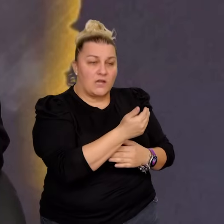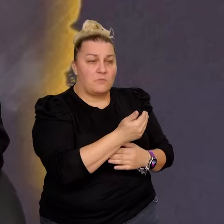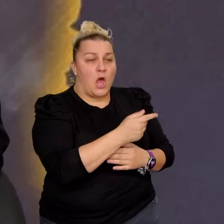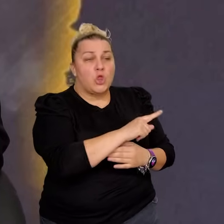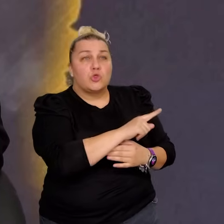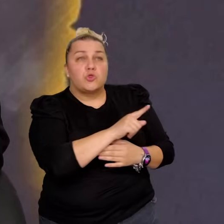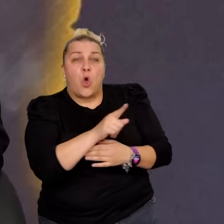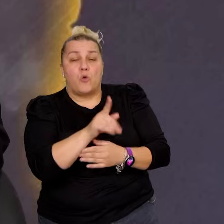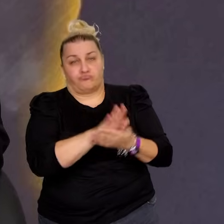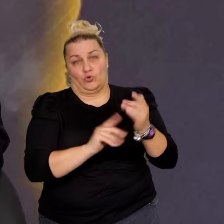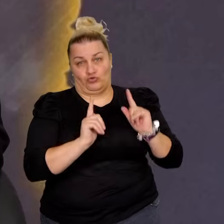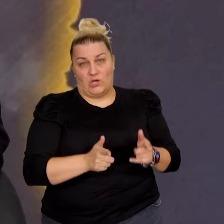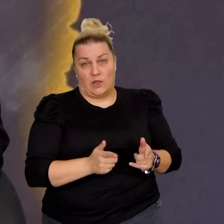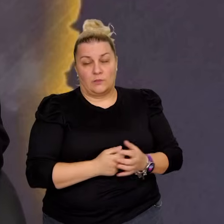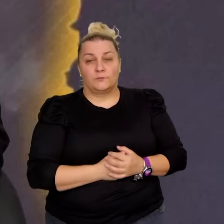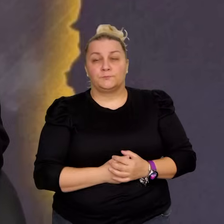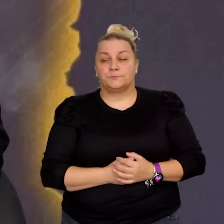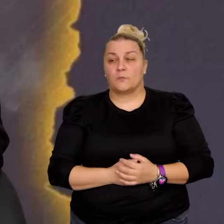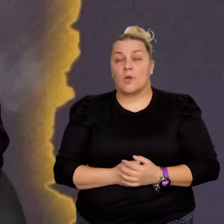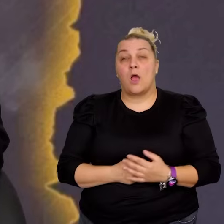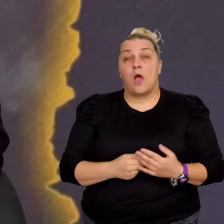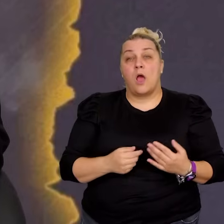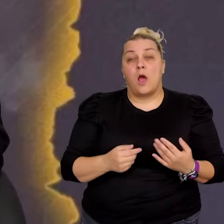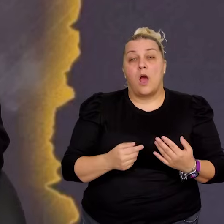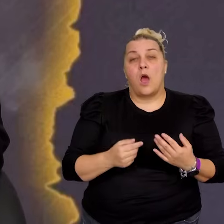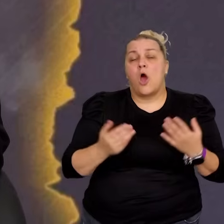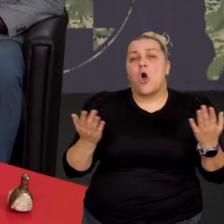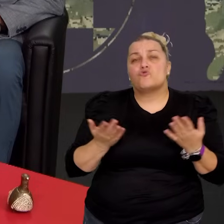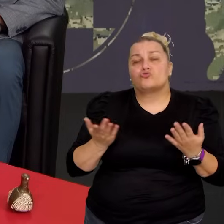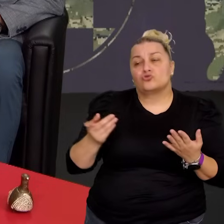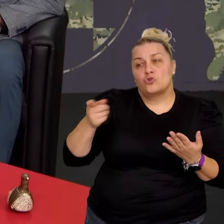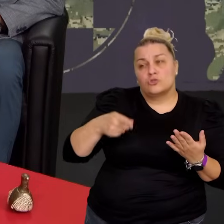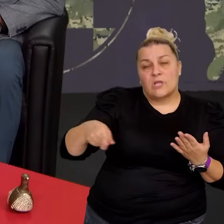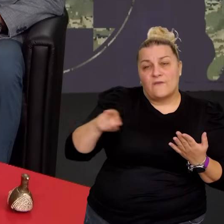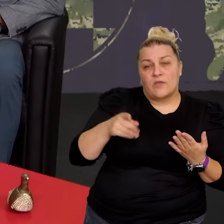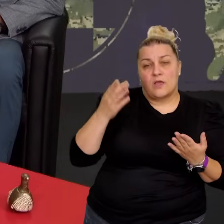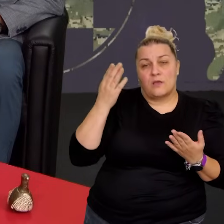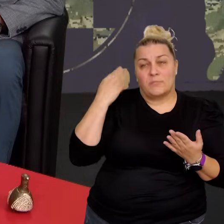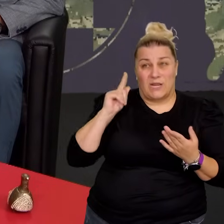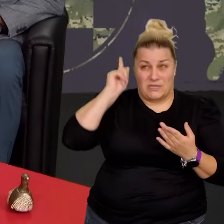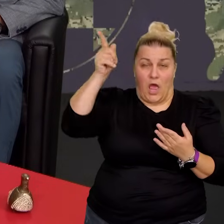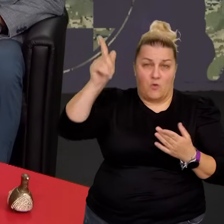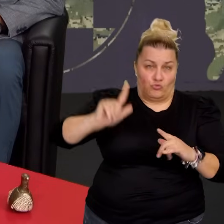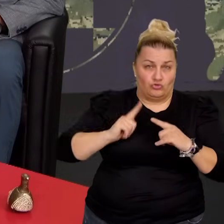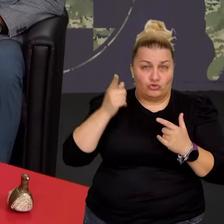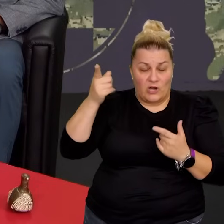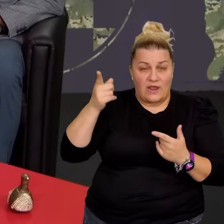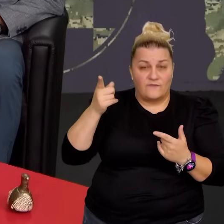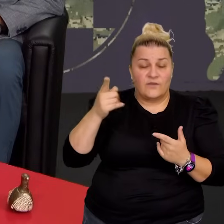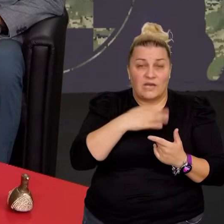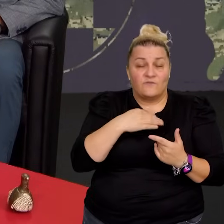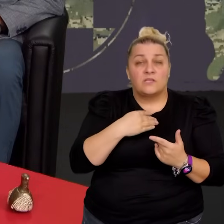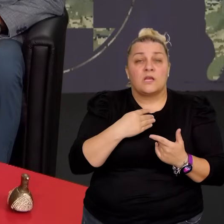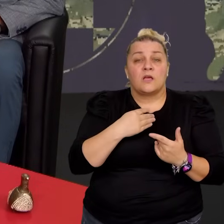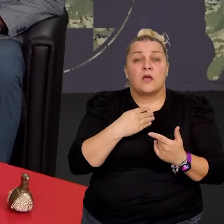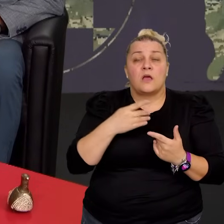do samog početka rata. Da, po čemu ste vi ljudi koji ste bili na istoku domovine živjeli, po